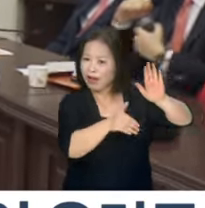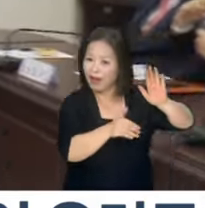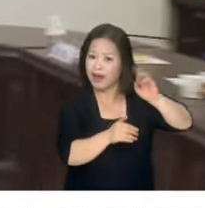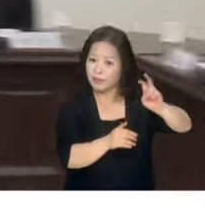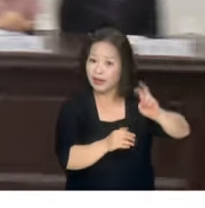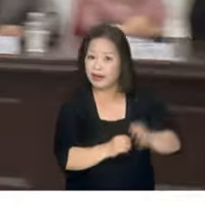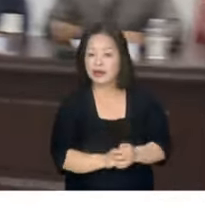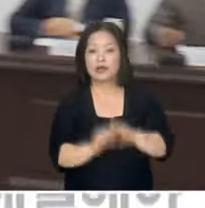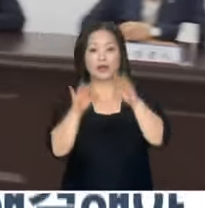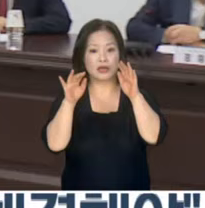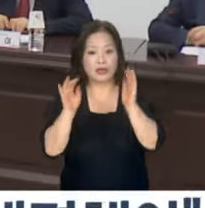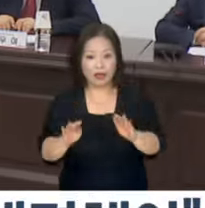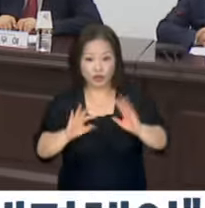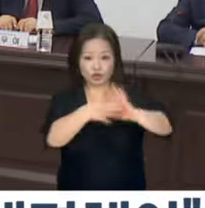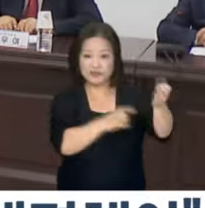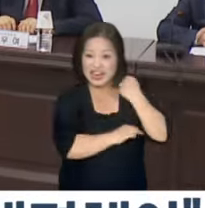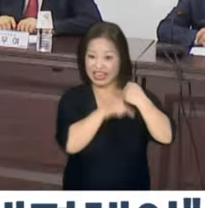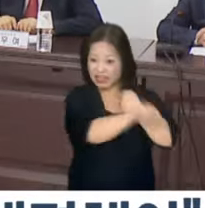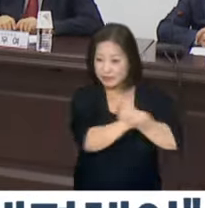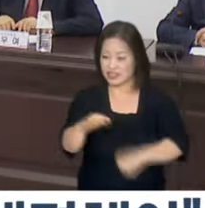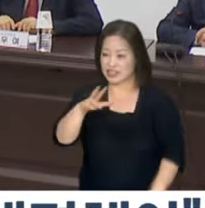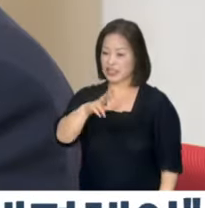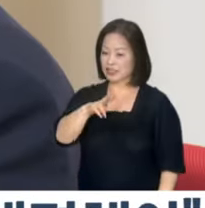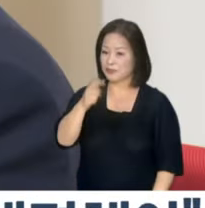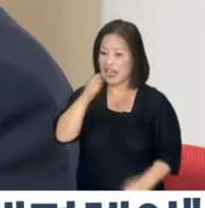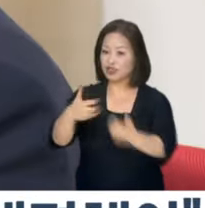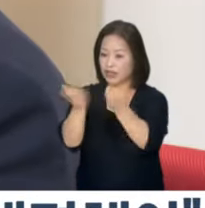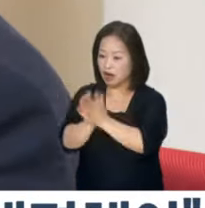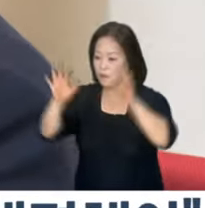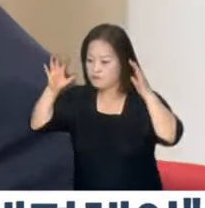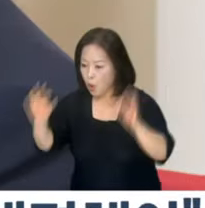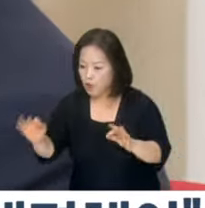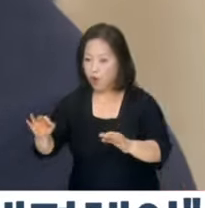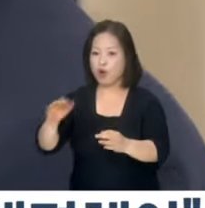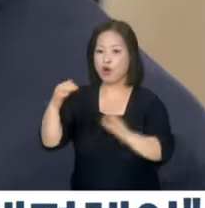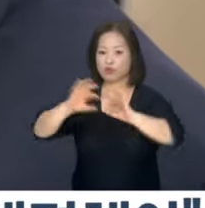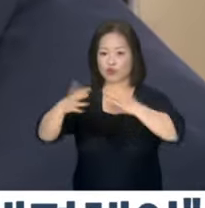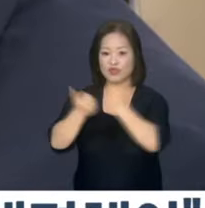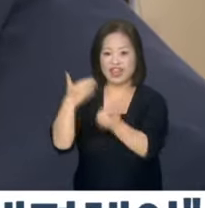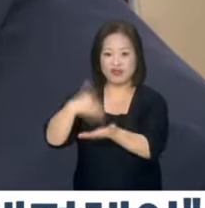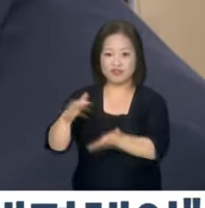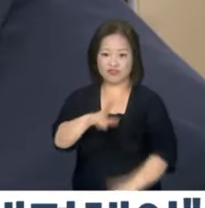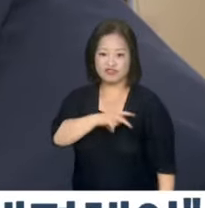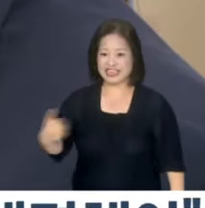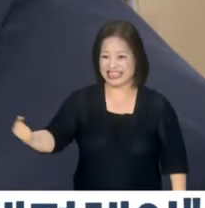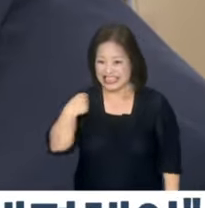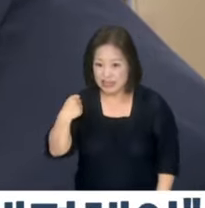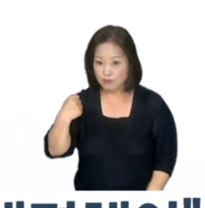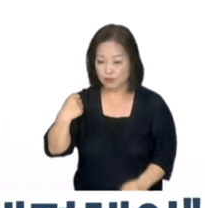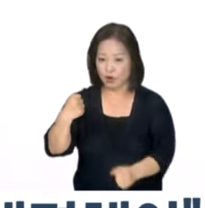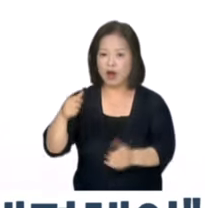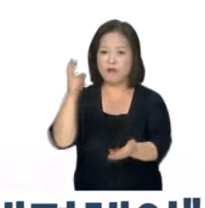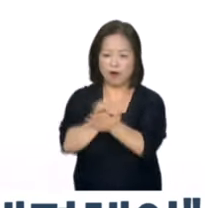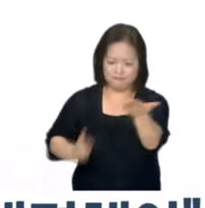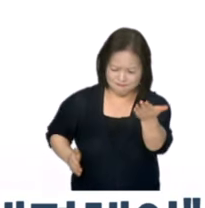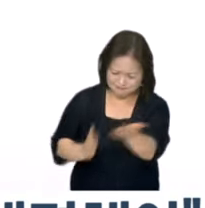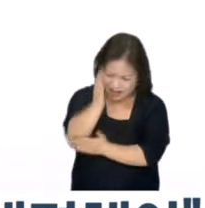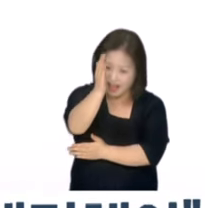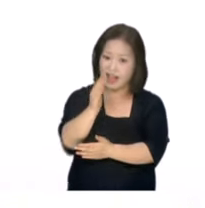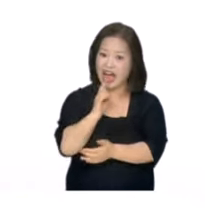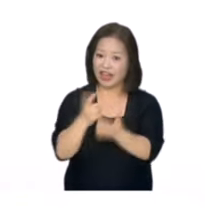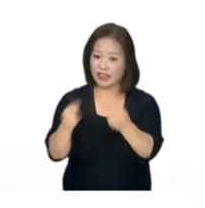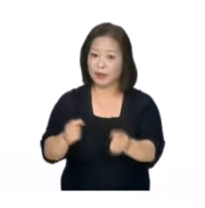국민의힘은 다수 의석을 앞세워 또다시 무리한 법안을 강행 처리하려는 움직임을 보인다고 비판했습니다.